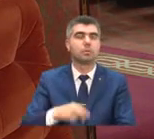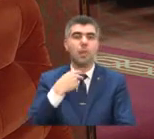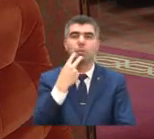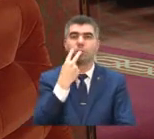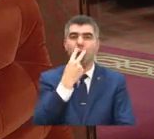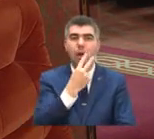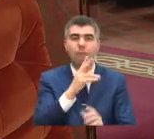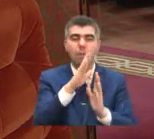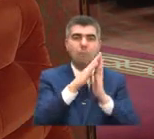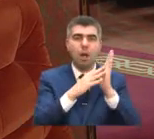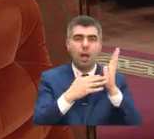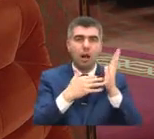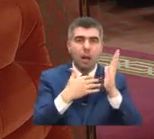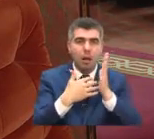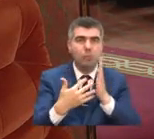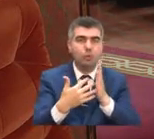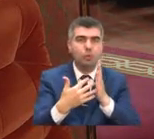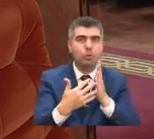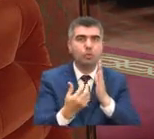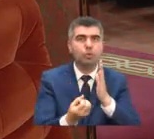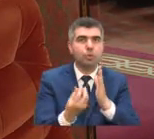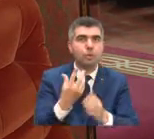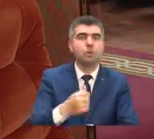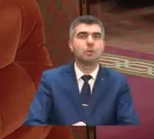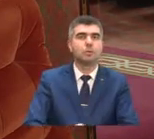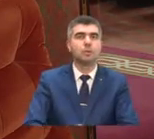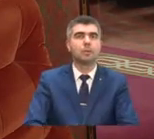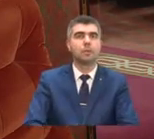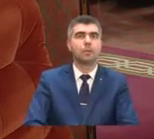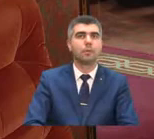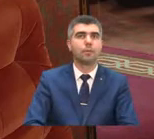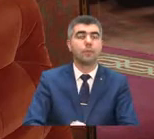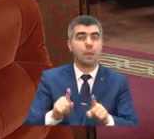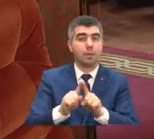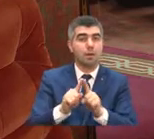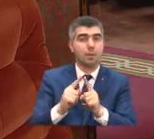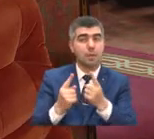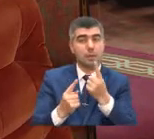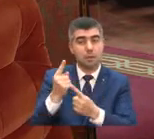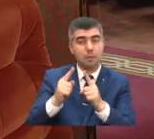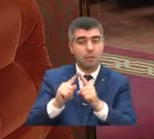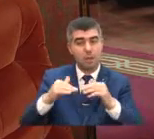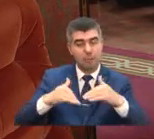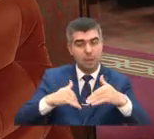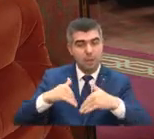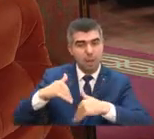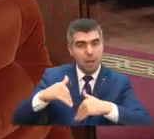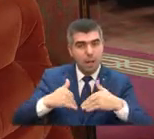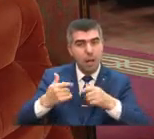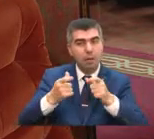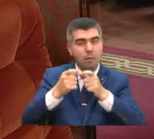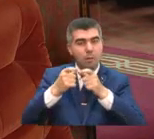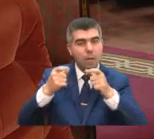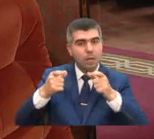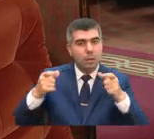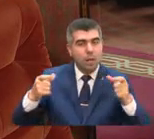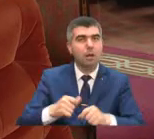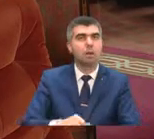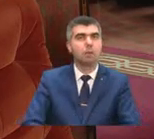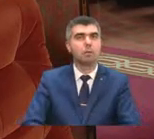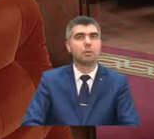تم الإحداث ديالها كبرنامج الحد من الفوارق المجالية وبرامج أخرى كتعطي لنا